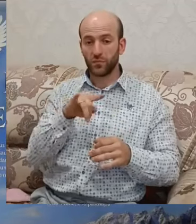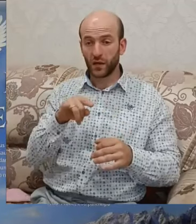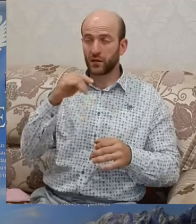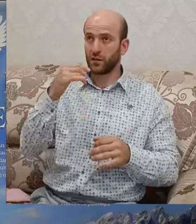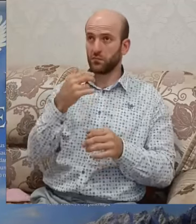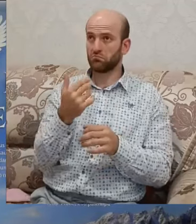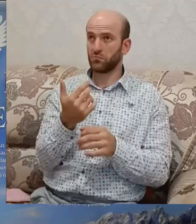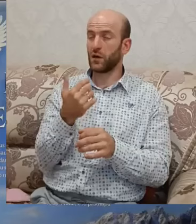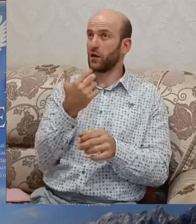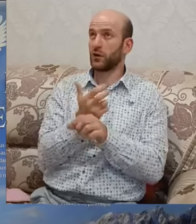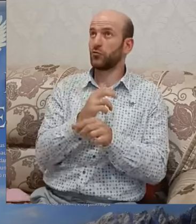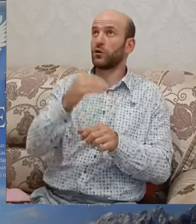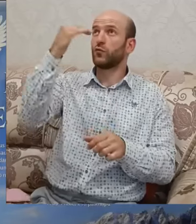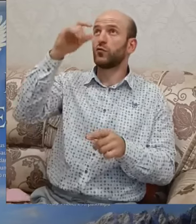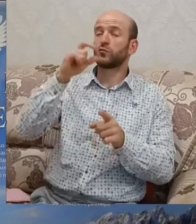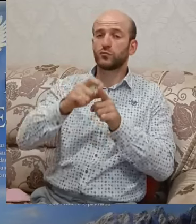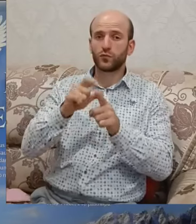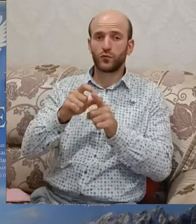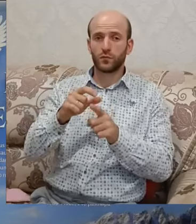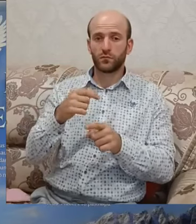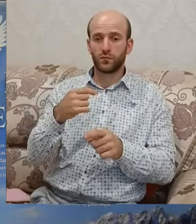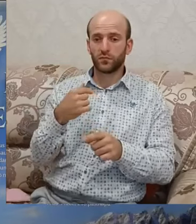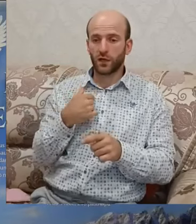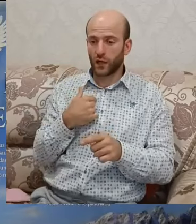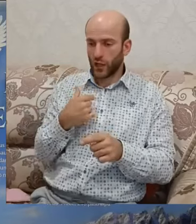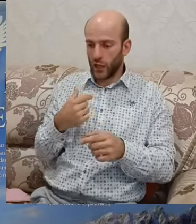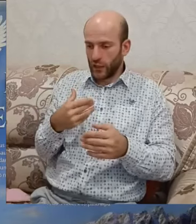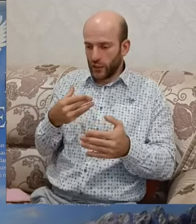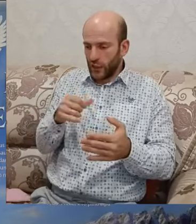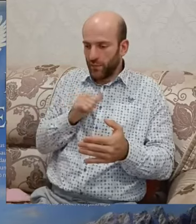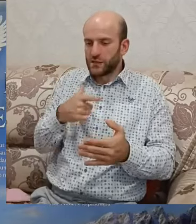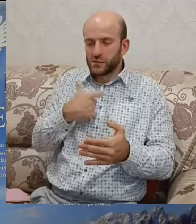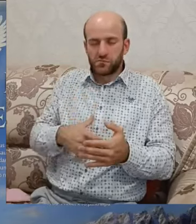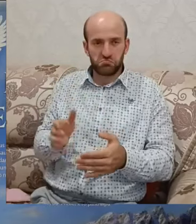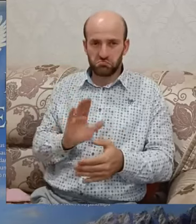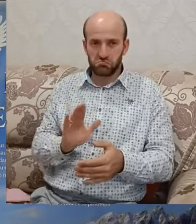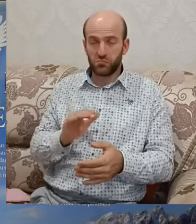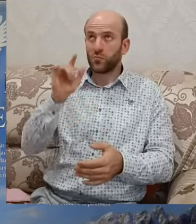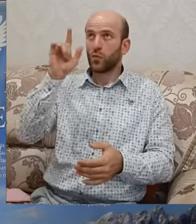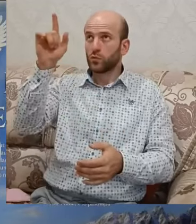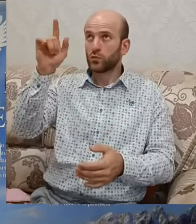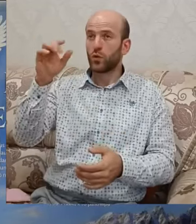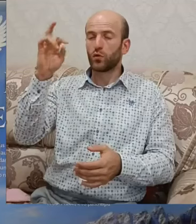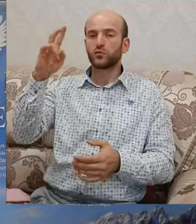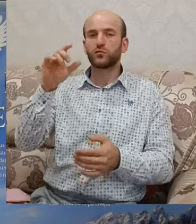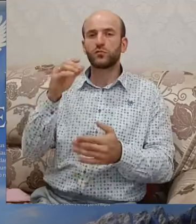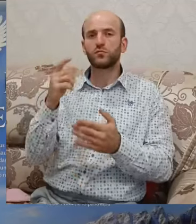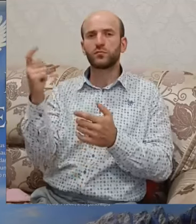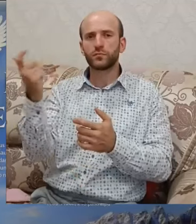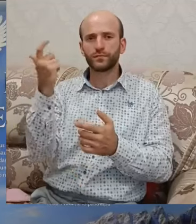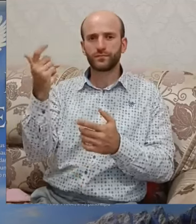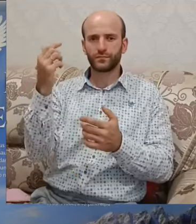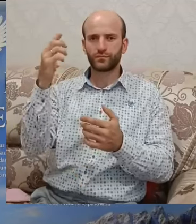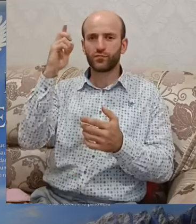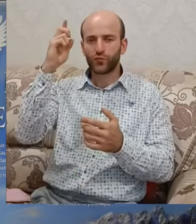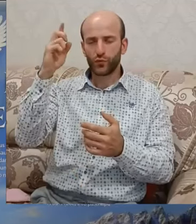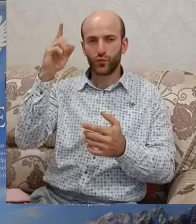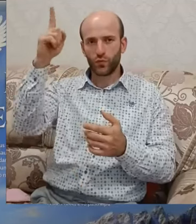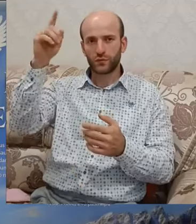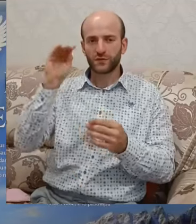Iš tos minties. Из той мысли. Pagalvokime iki Kristaus mirimo ir prisikėlimo. Подумайте